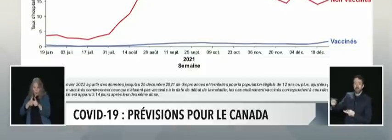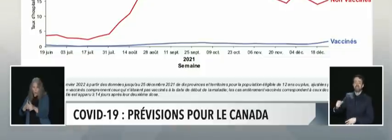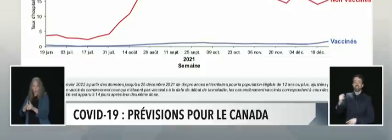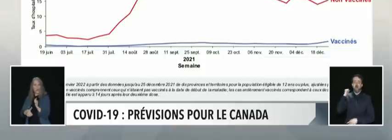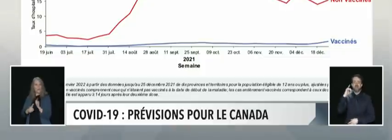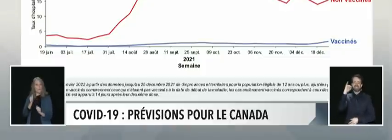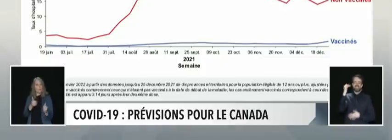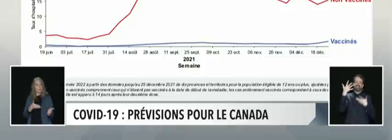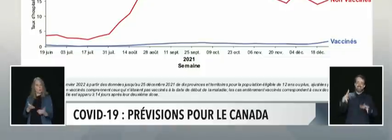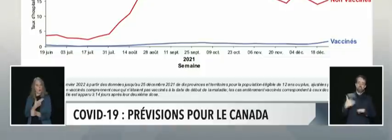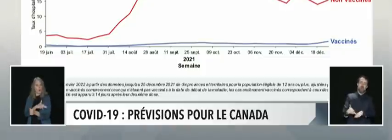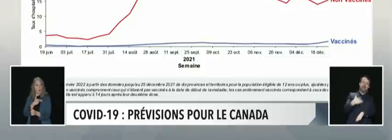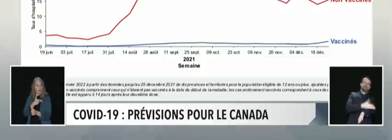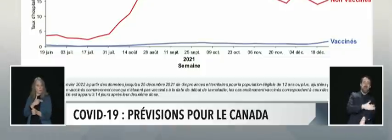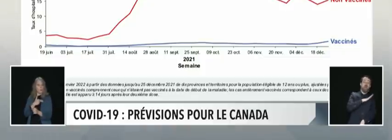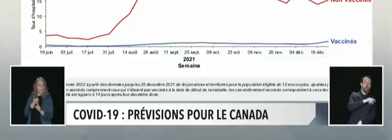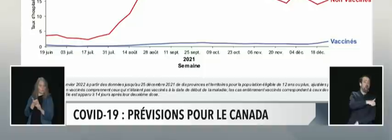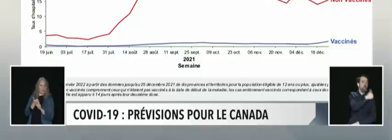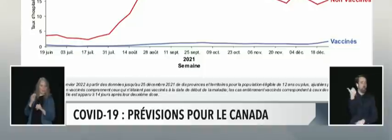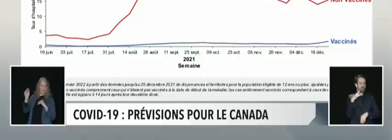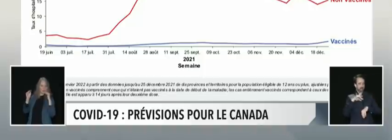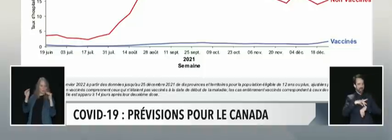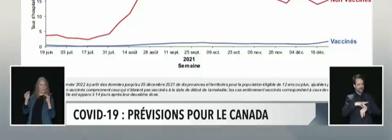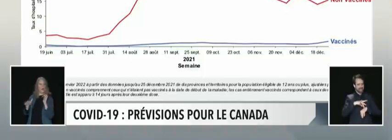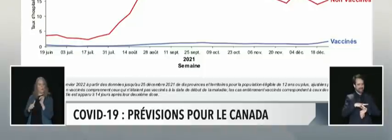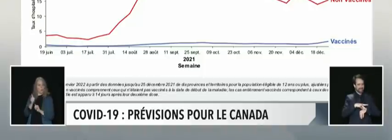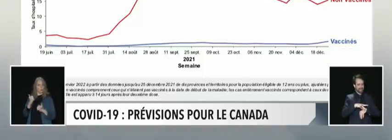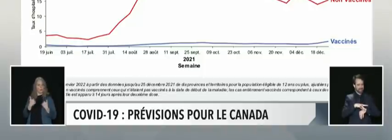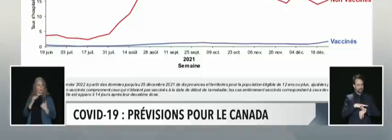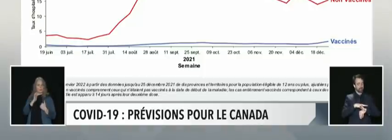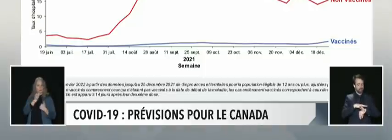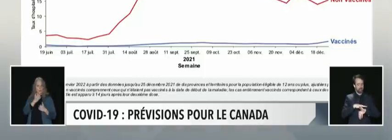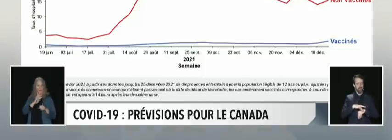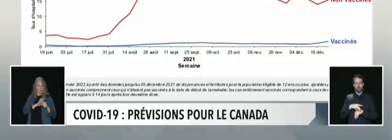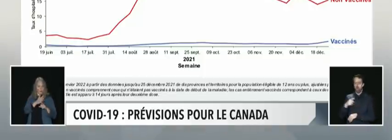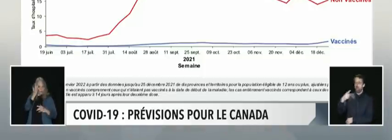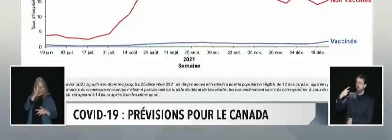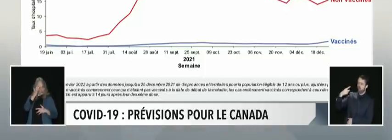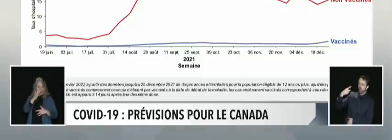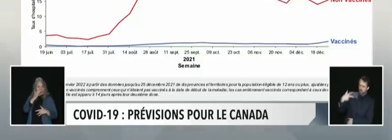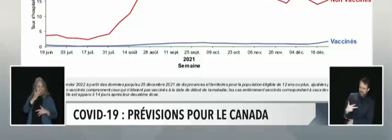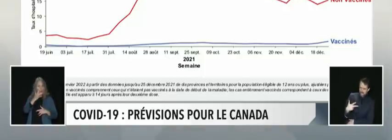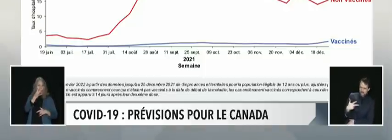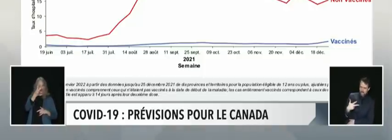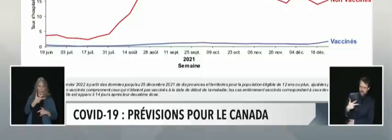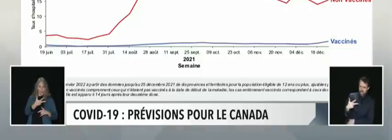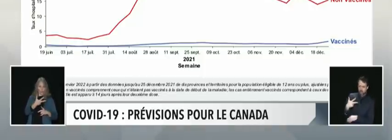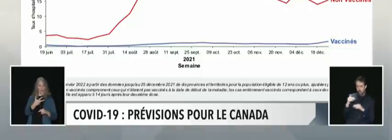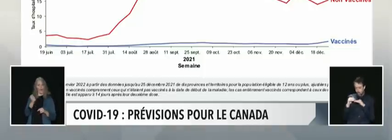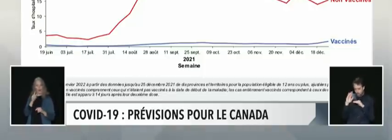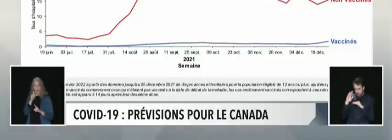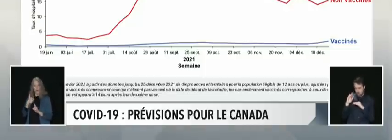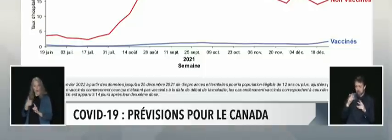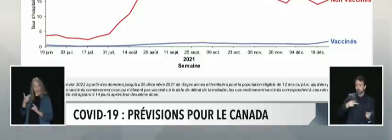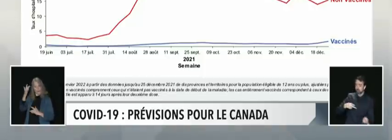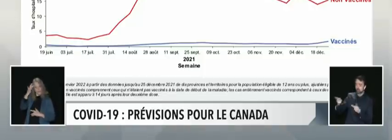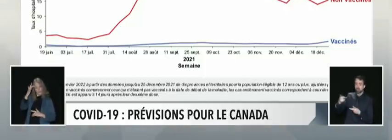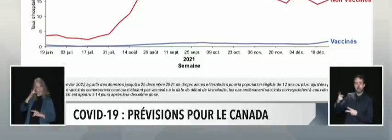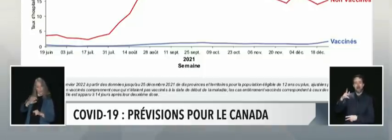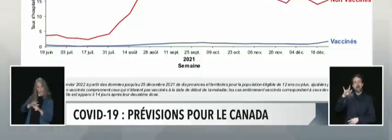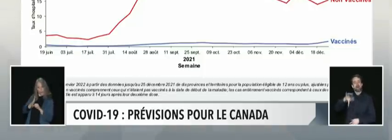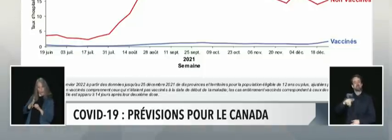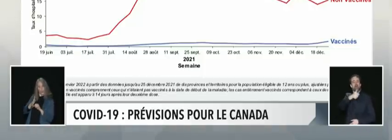grave liée à la COVID, tandis que jusqu'à un tiers ou plus avec la COVID-19 étaient admis pour d'autres